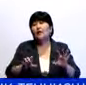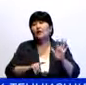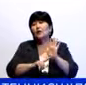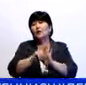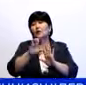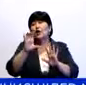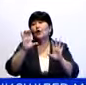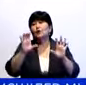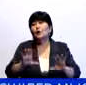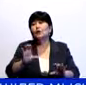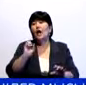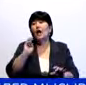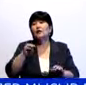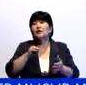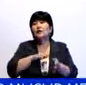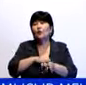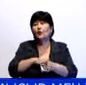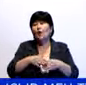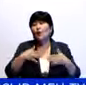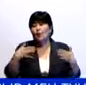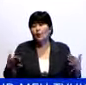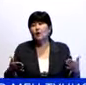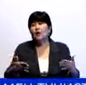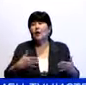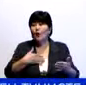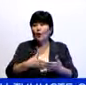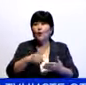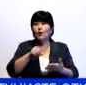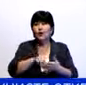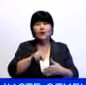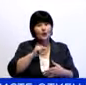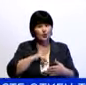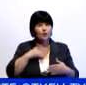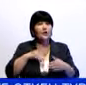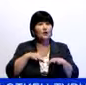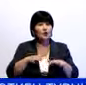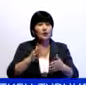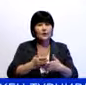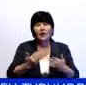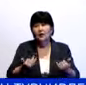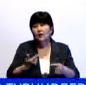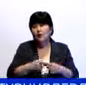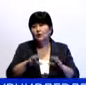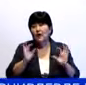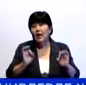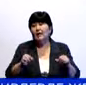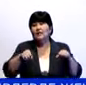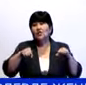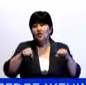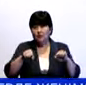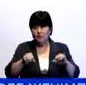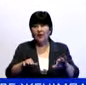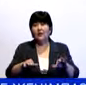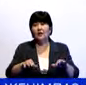сот актілерін орындауда аса үлкен зор үлес атқарып, жұмыстар жүргізілуде. Және осы әділ шешімдерді